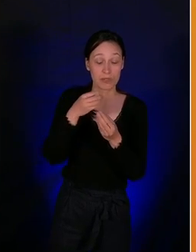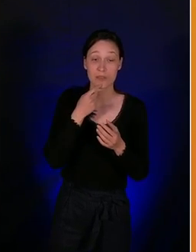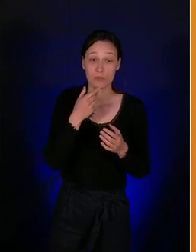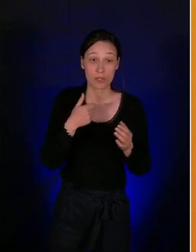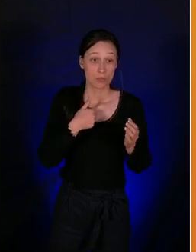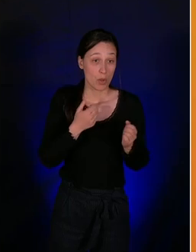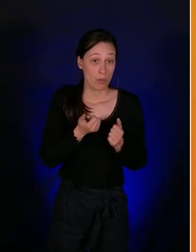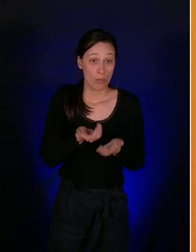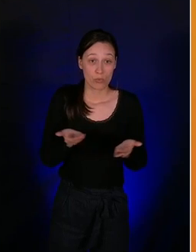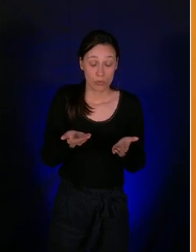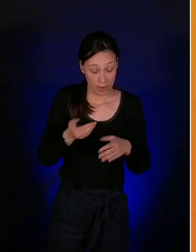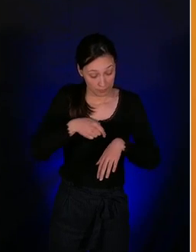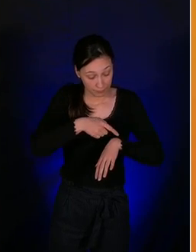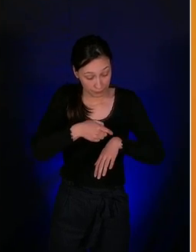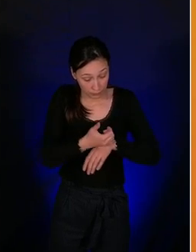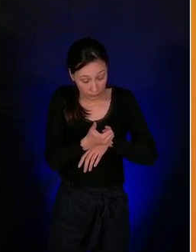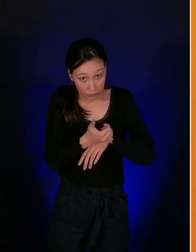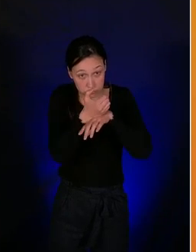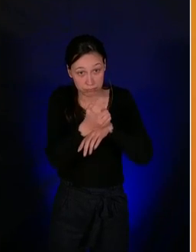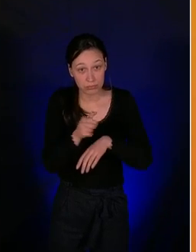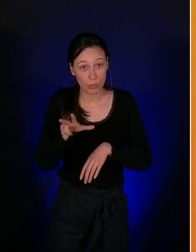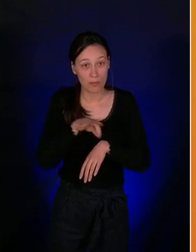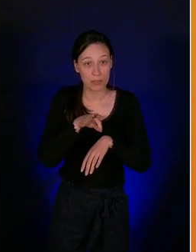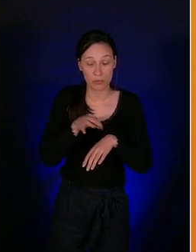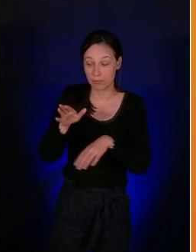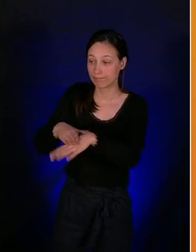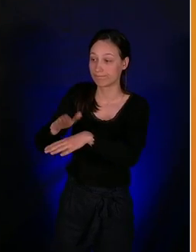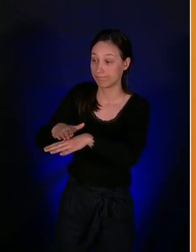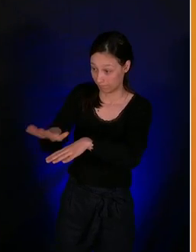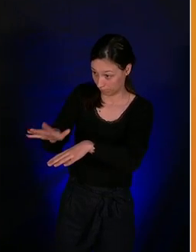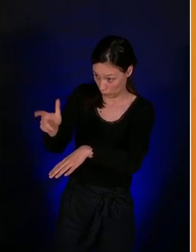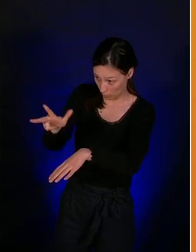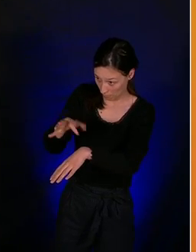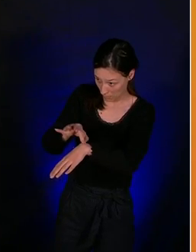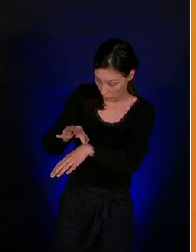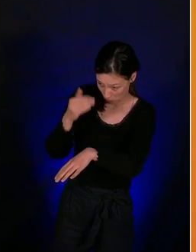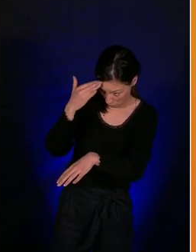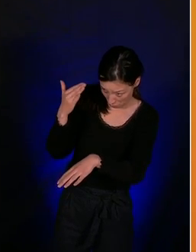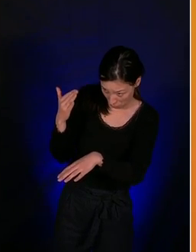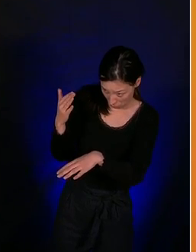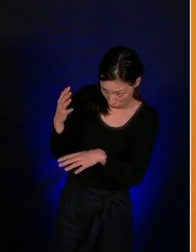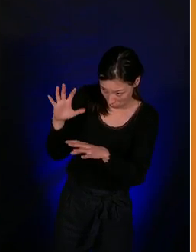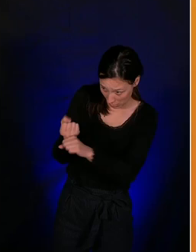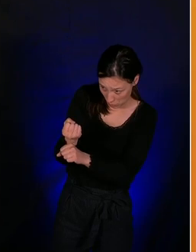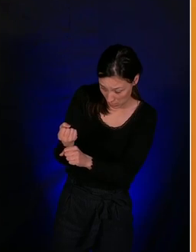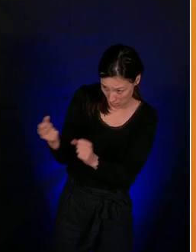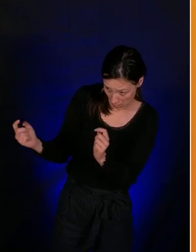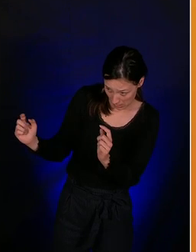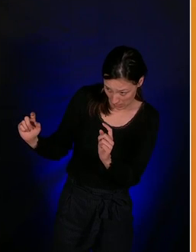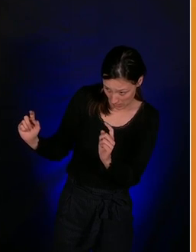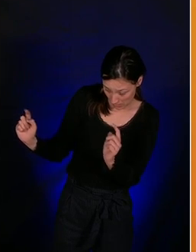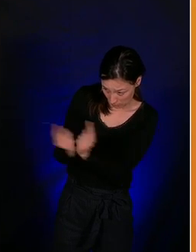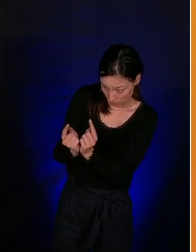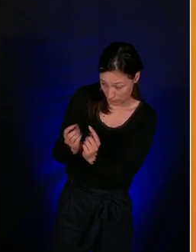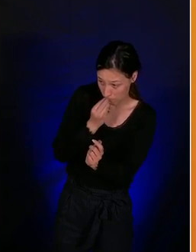dirais juste un truc discret, 3 minutes pour que vous sachiez où vous en êtes, ce qui vous permet de conclure si vous pouvez le faire, ce qui permettra que davantage de camarades